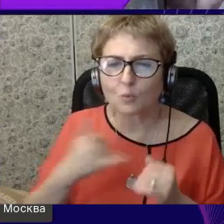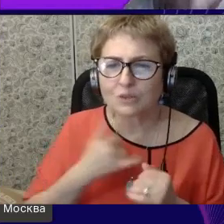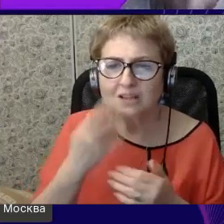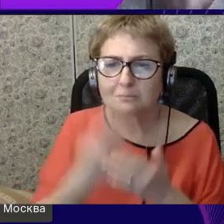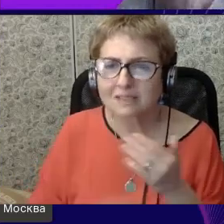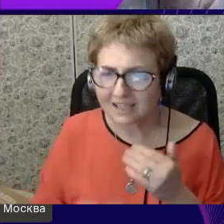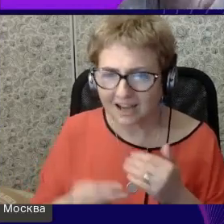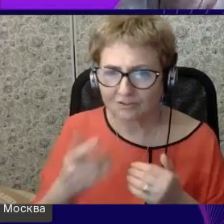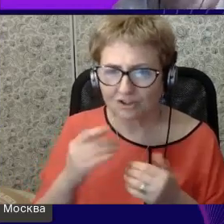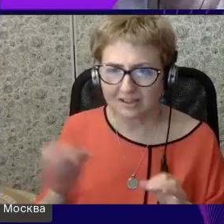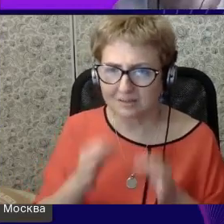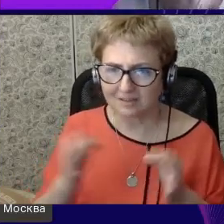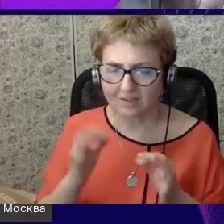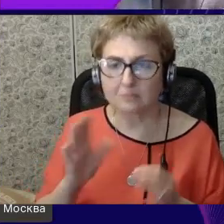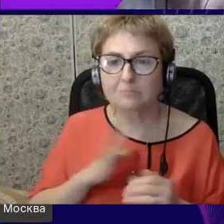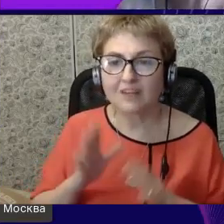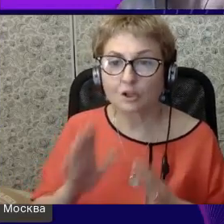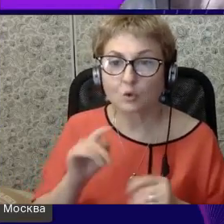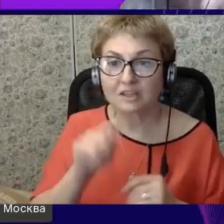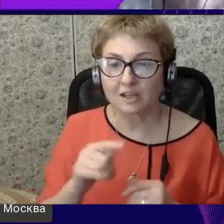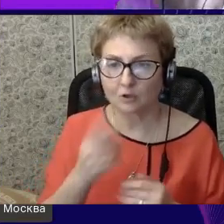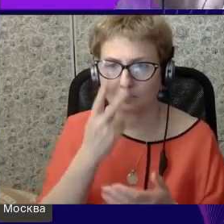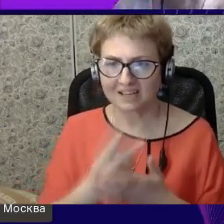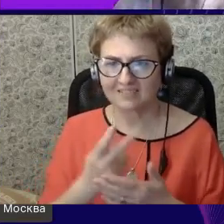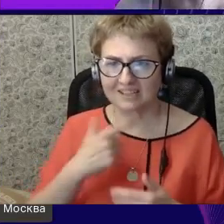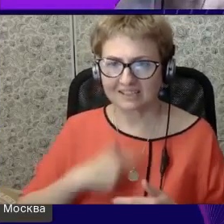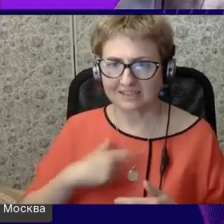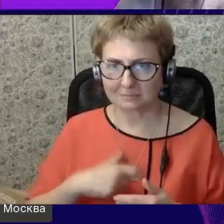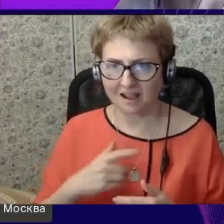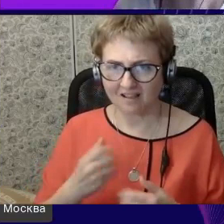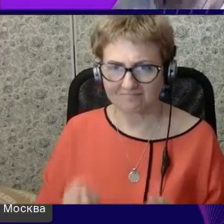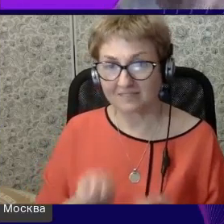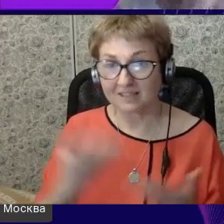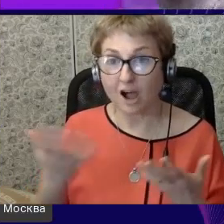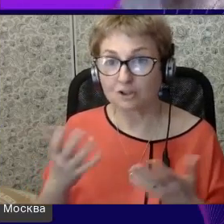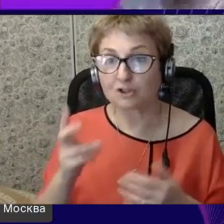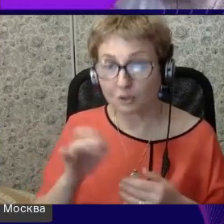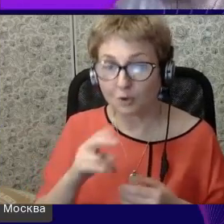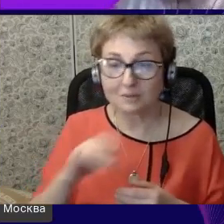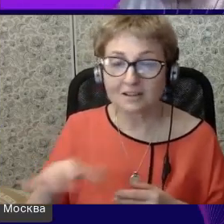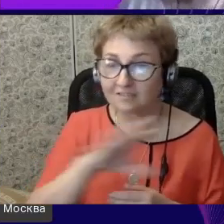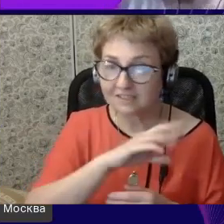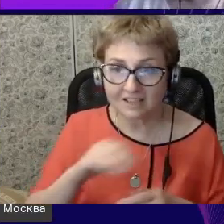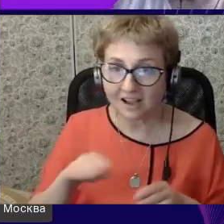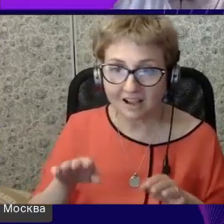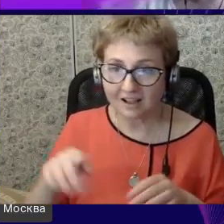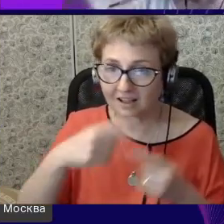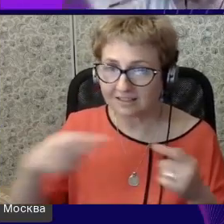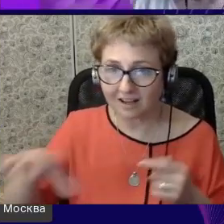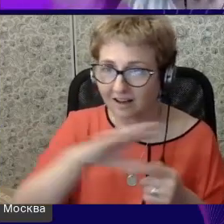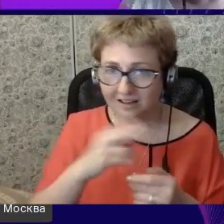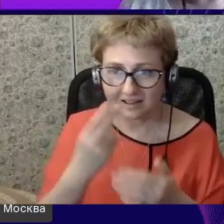мы исповедуем принципы специальной олимпиады. Вот, у нас проигравших не бывает. То есть бывают только те, кто проявил себя